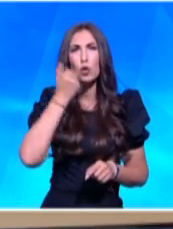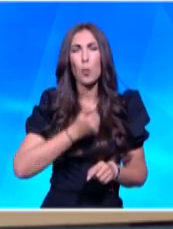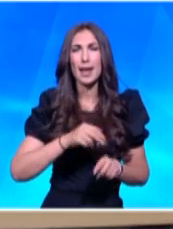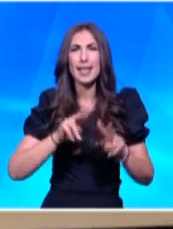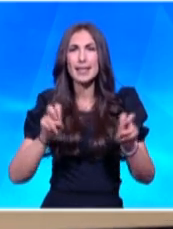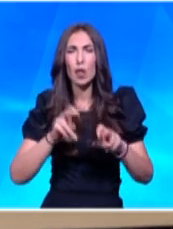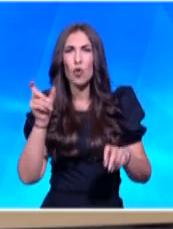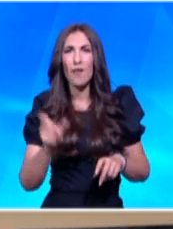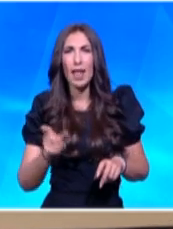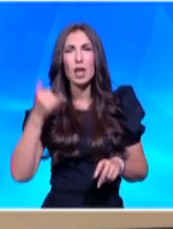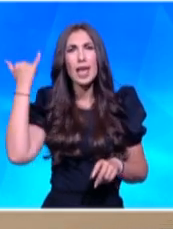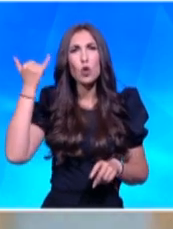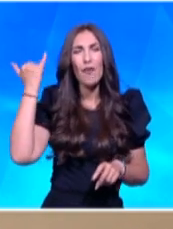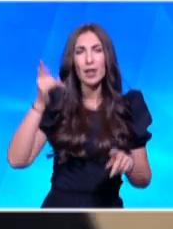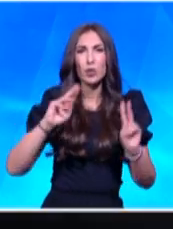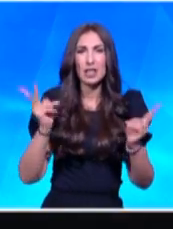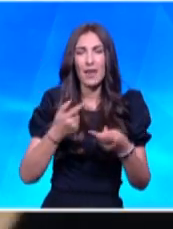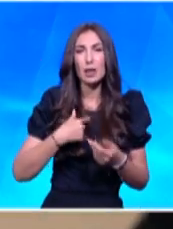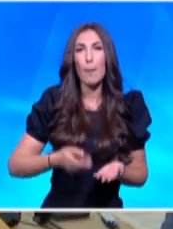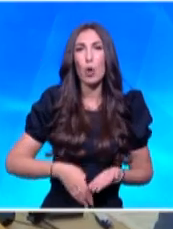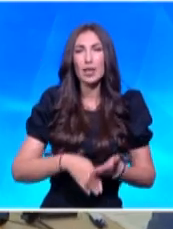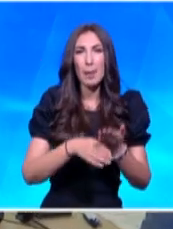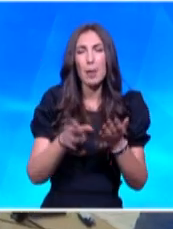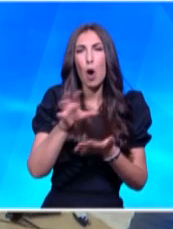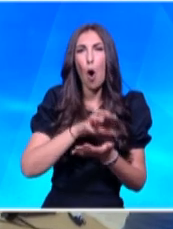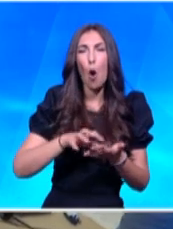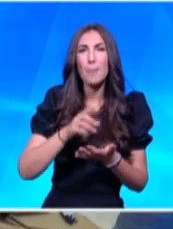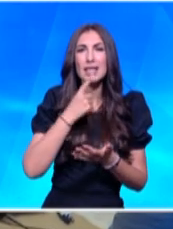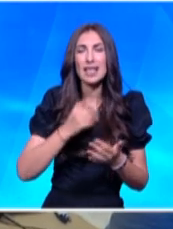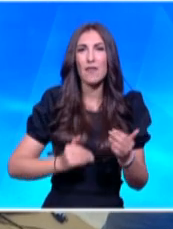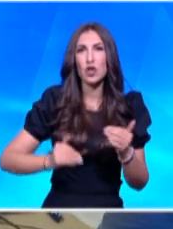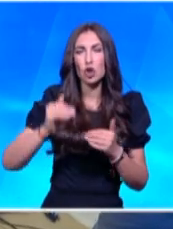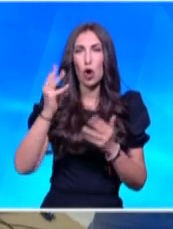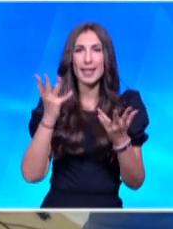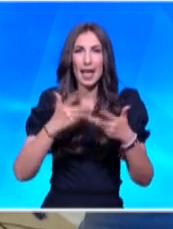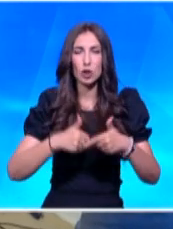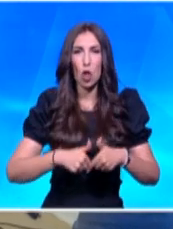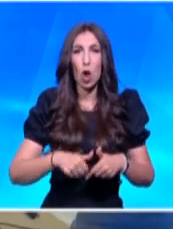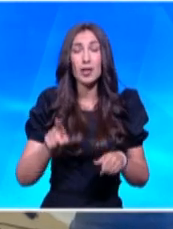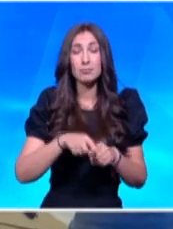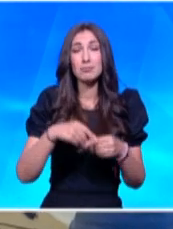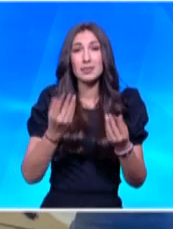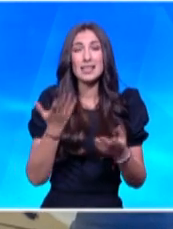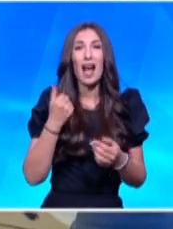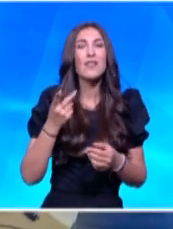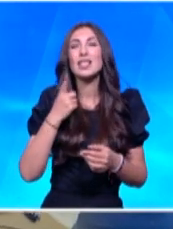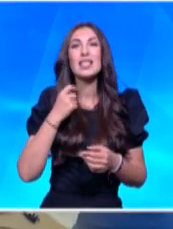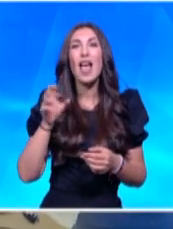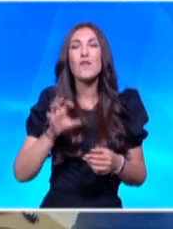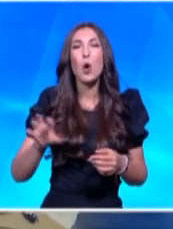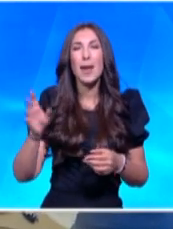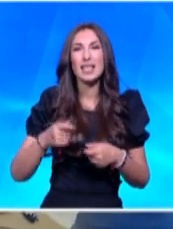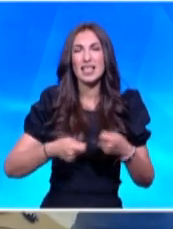изследователи и иноватори в света. Подкрепяме ги в областта на високите технологии. Те се превръщат в европейски компании за